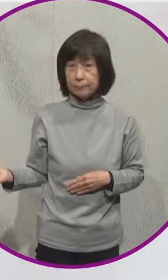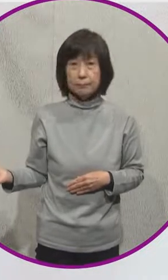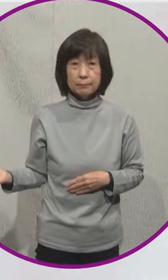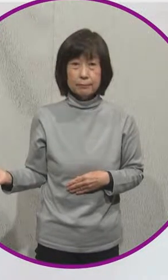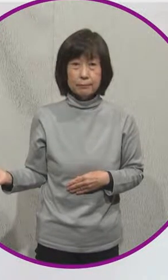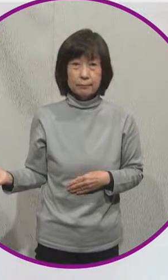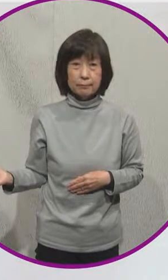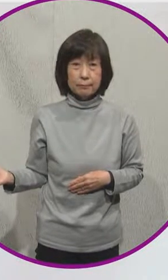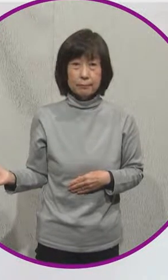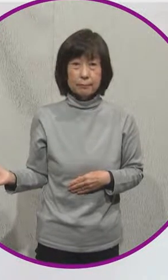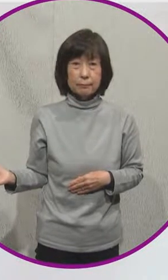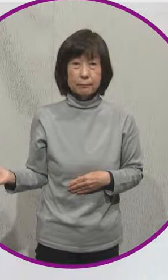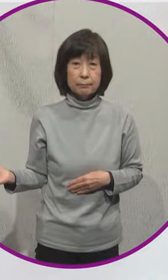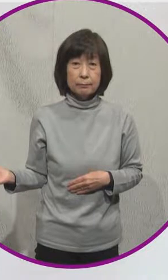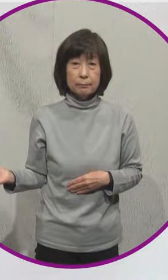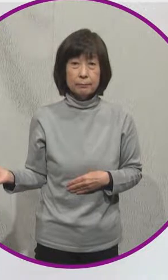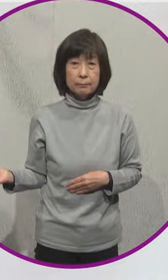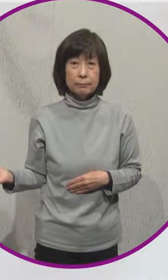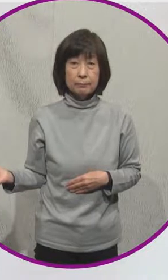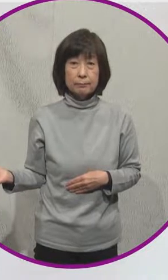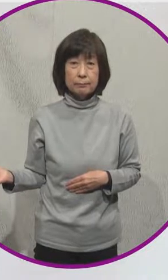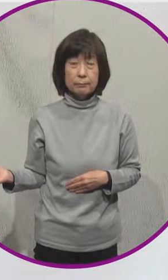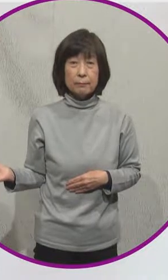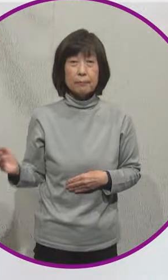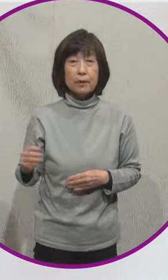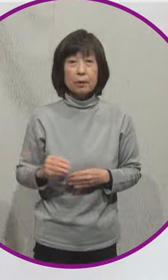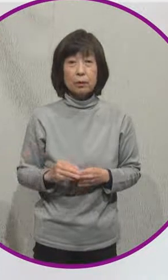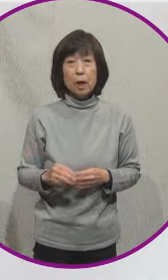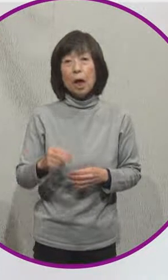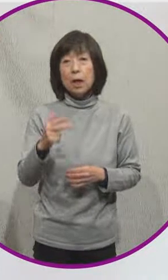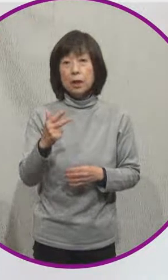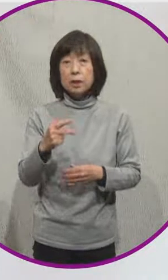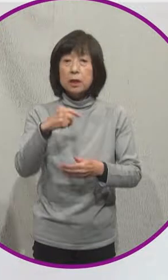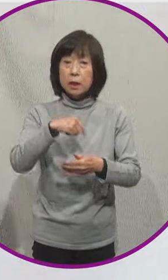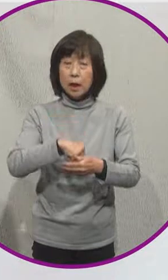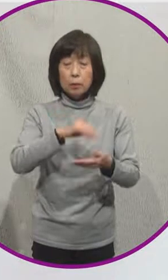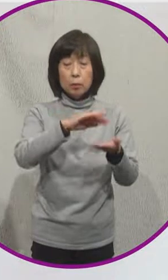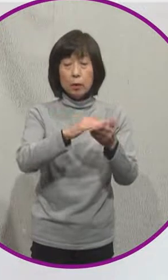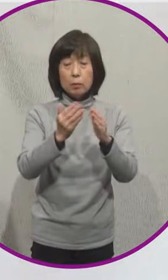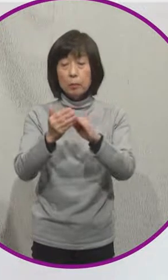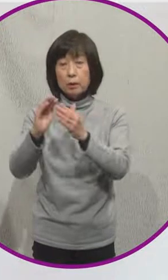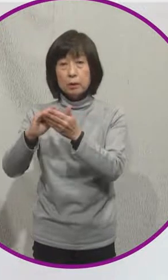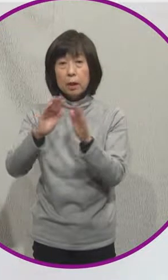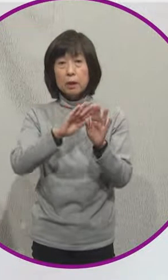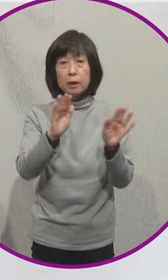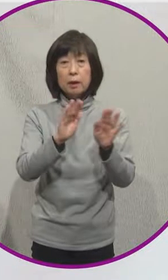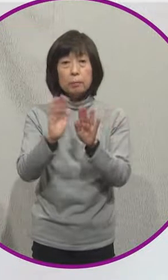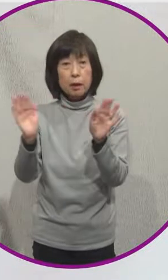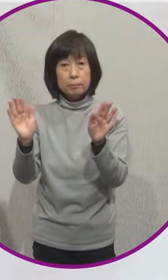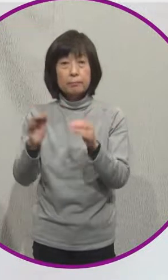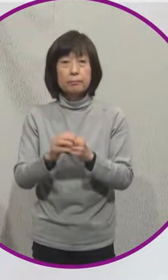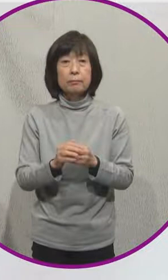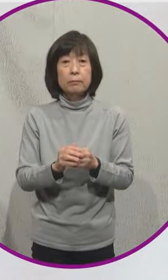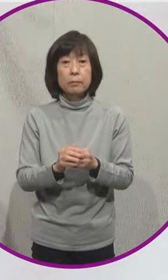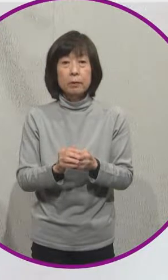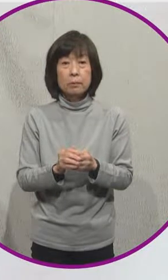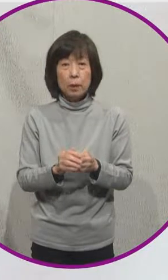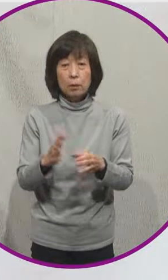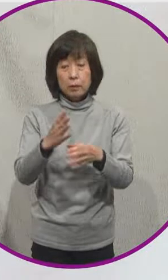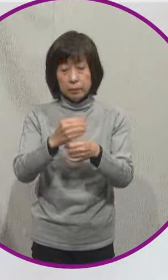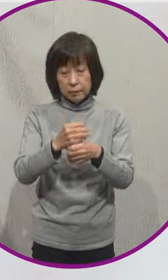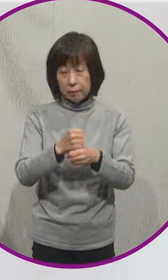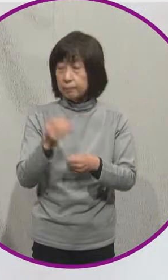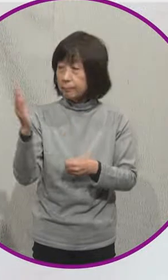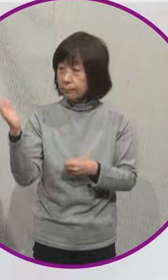15時30分までです市内の各町で開催いたしませ開催にはご覧の通り